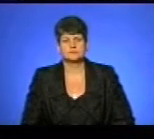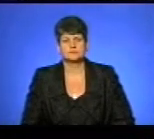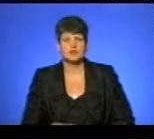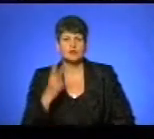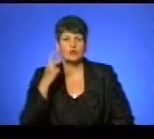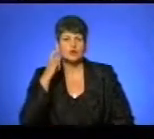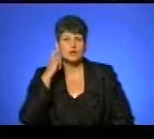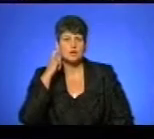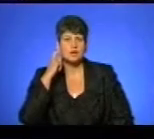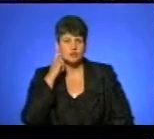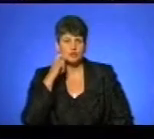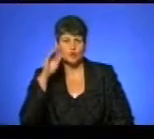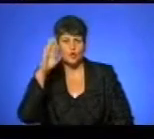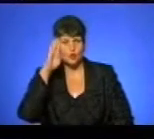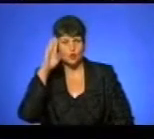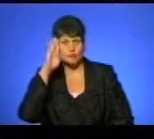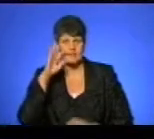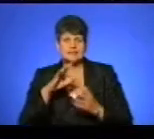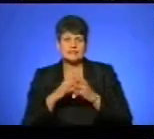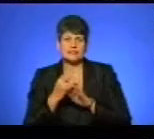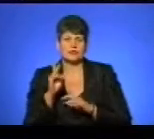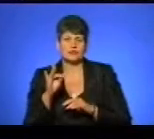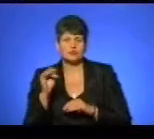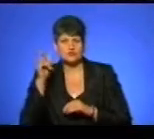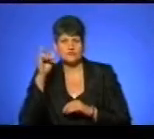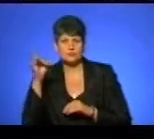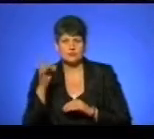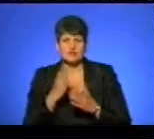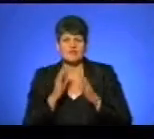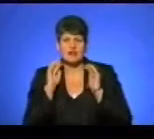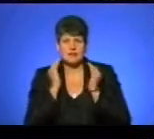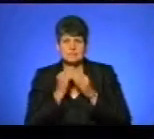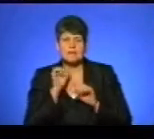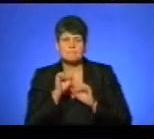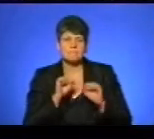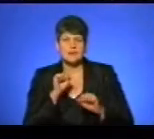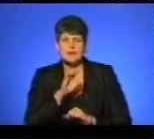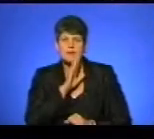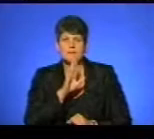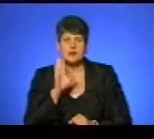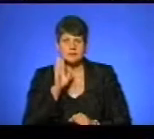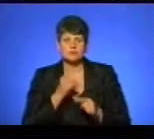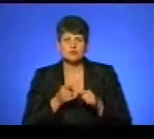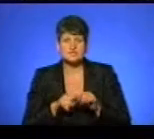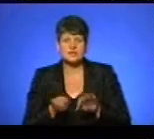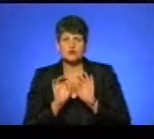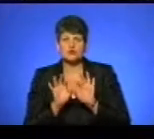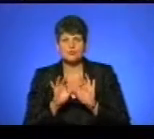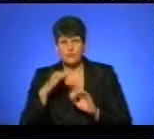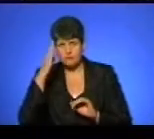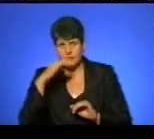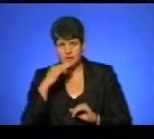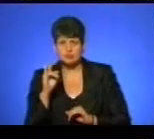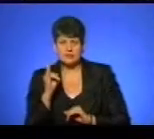Дворічного хлопчика із села Криволуки Чортківського району, який перебуває у реанімації, била мати. Про це нам поліцейським розповів батько